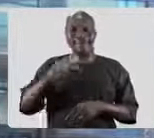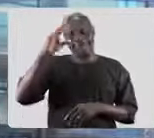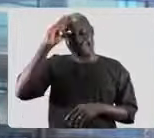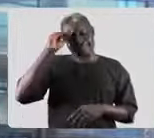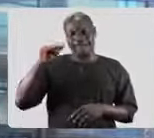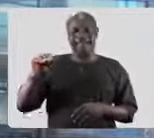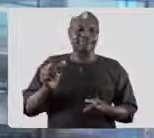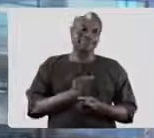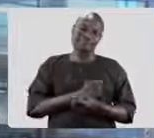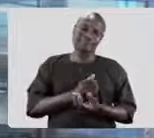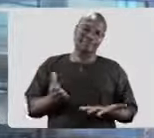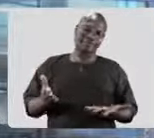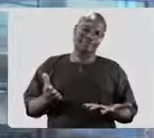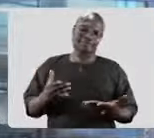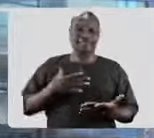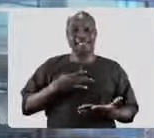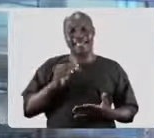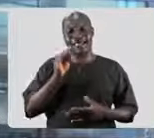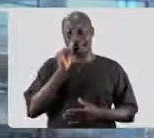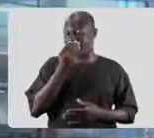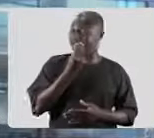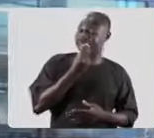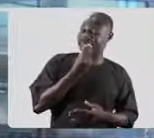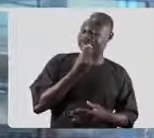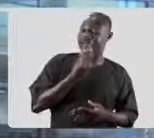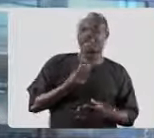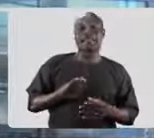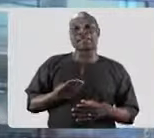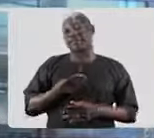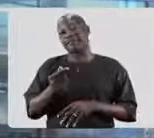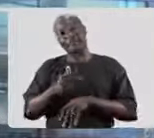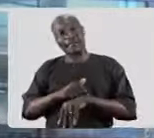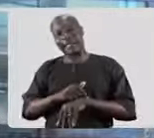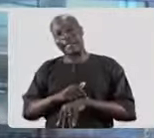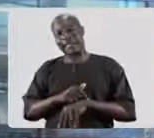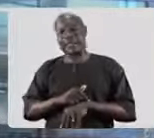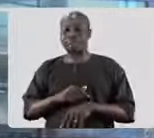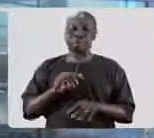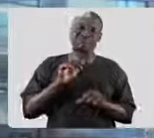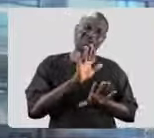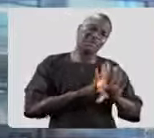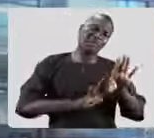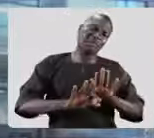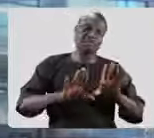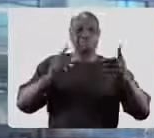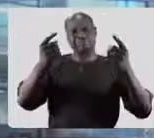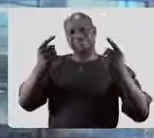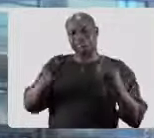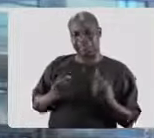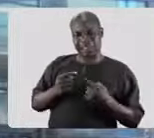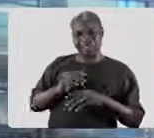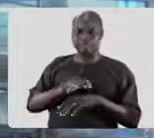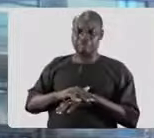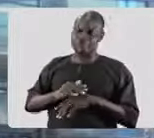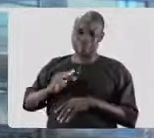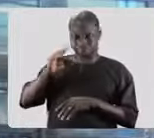onipa ateato ajese enhwiren encha na amanihunu aba ewo onipa